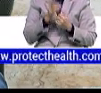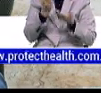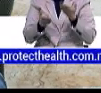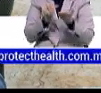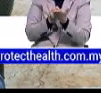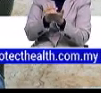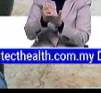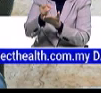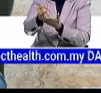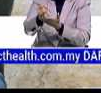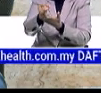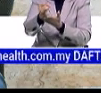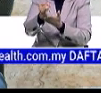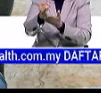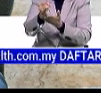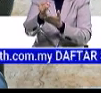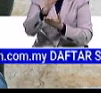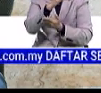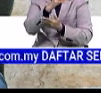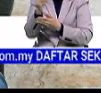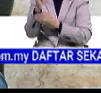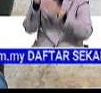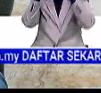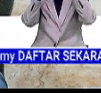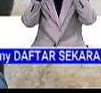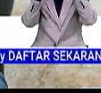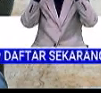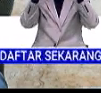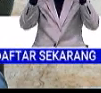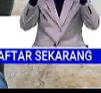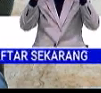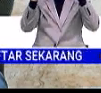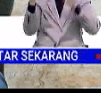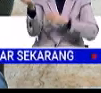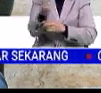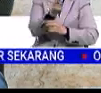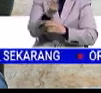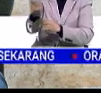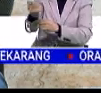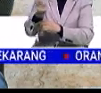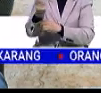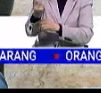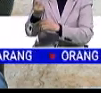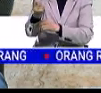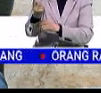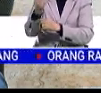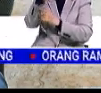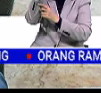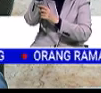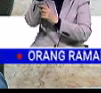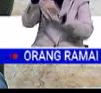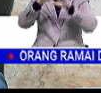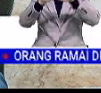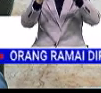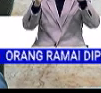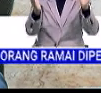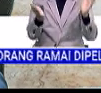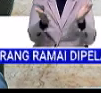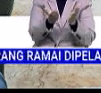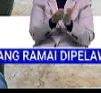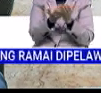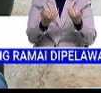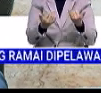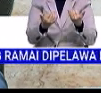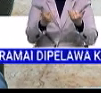keikhlasan dan juga kesedaran kedua-dua belah pihak bahawa dunia sekarang ni yang kita